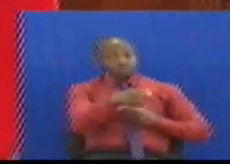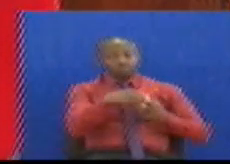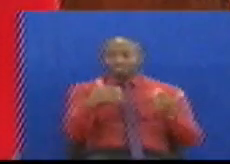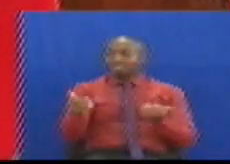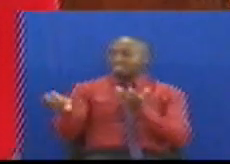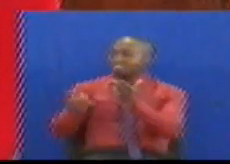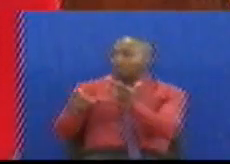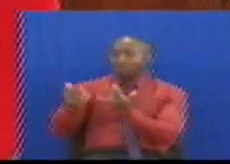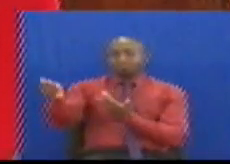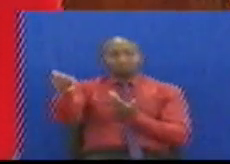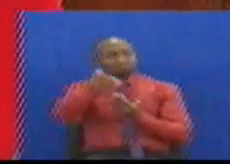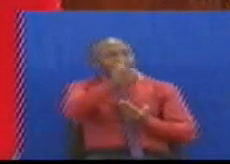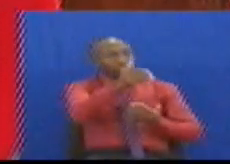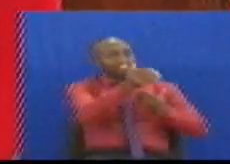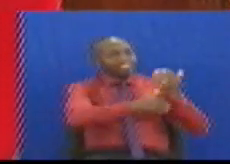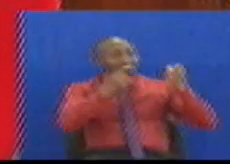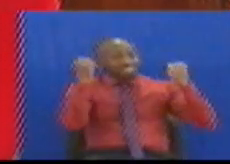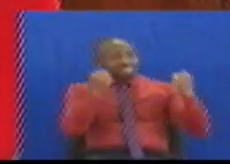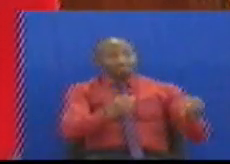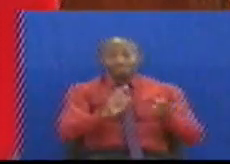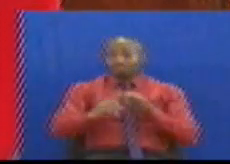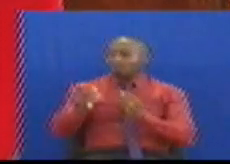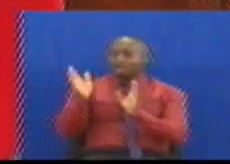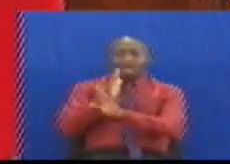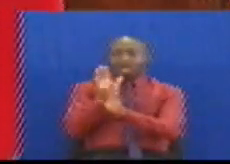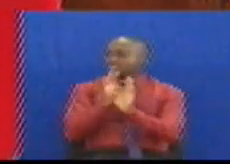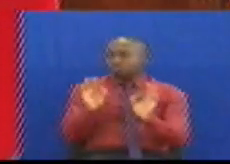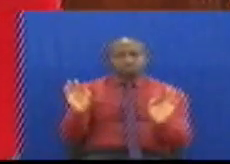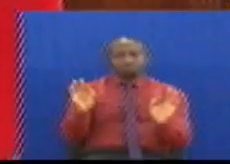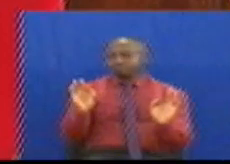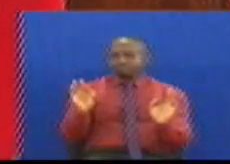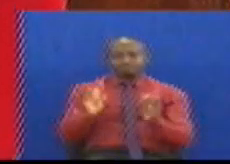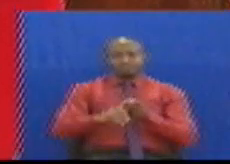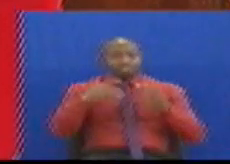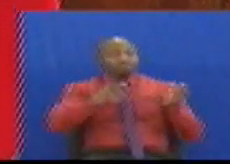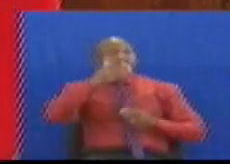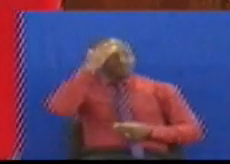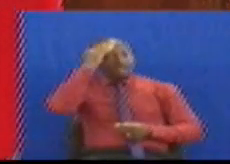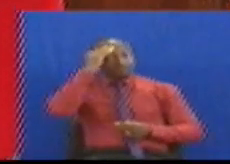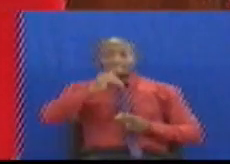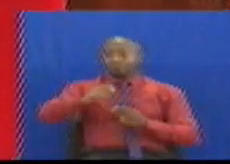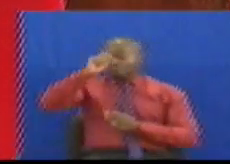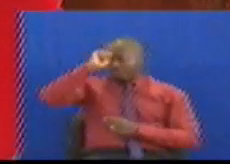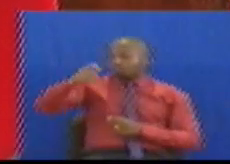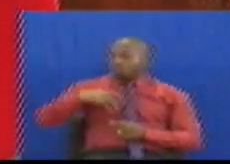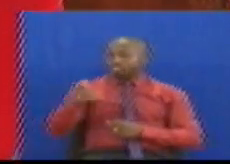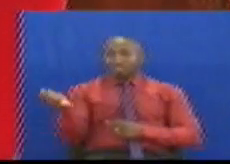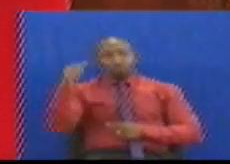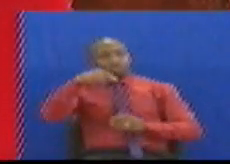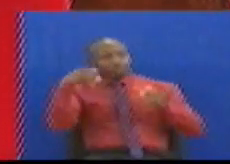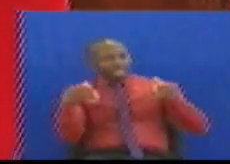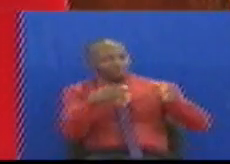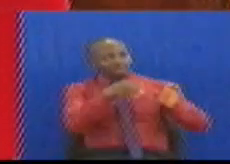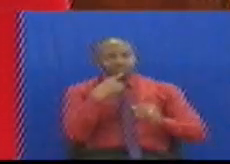hii nchi nzima unaona kwamba hali sio nzuri sana. Lakini najua Mheshimiwa Waziri alipokuja kwenye kamati alisema